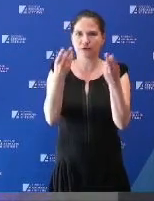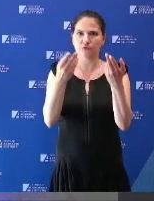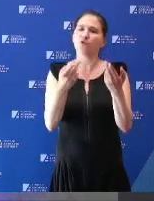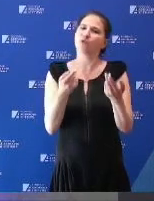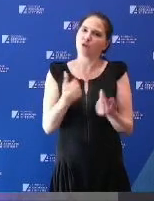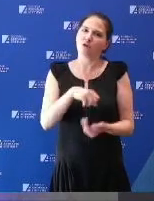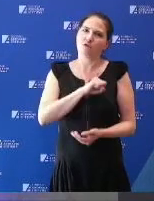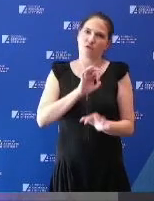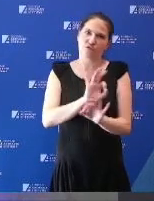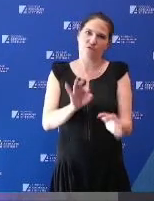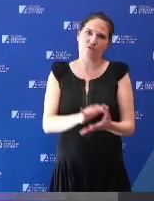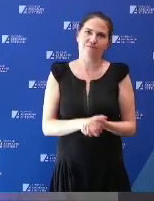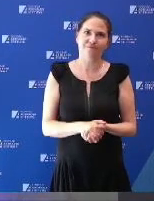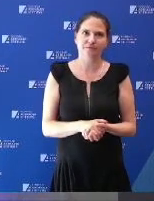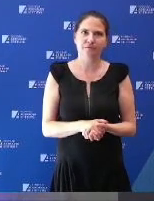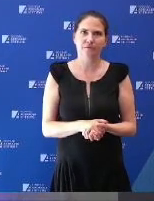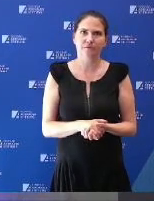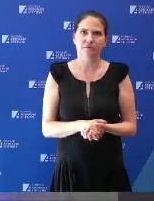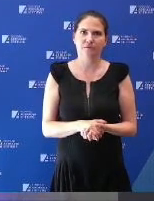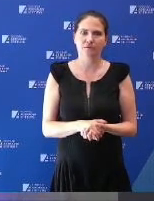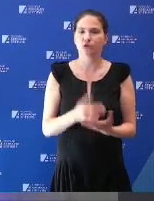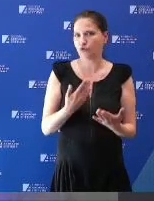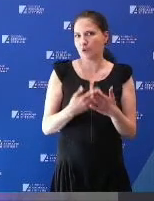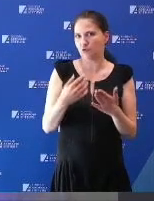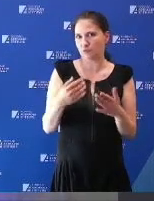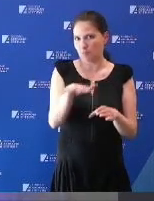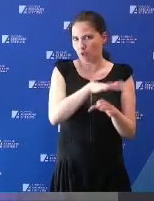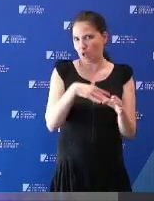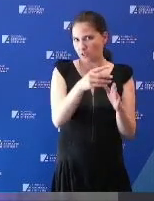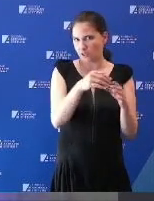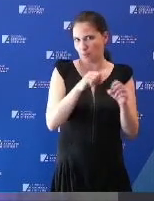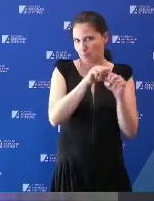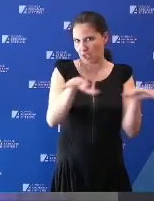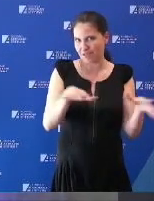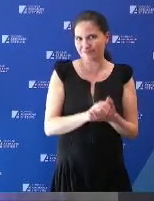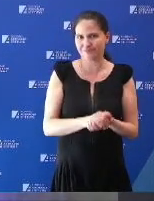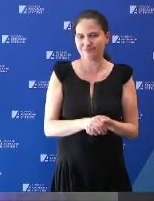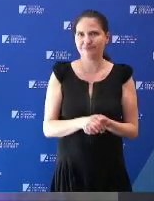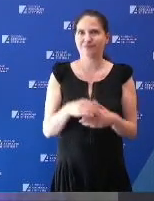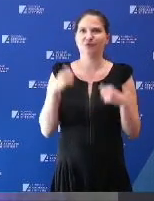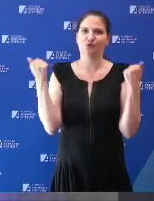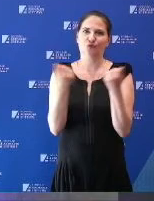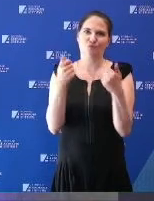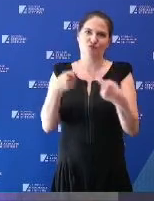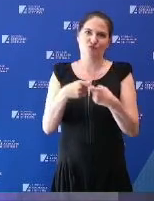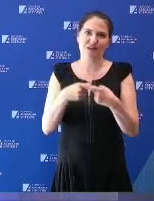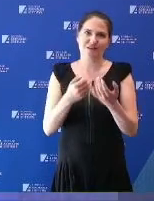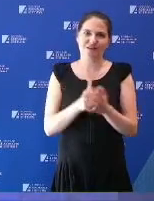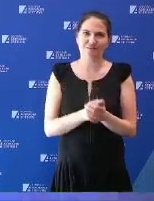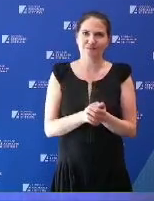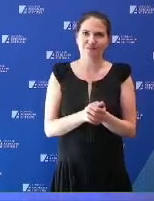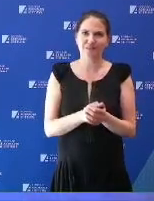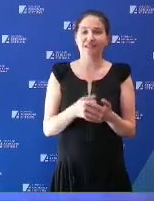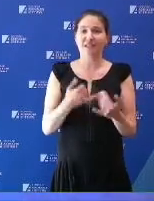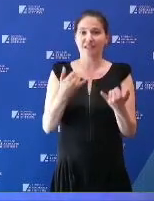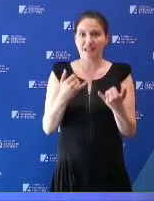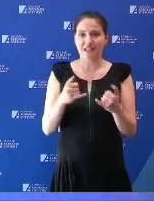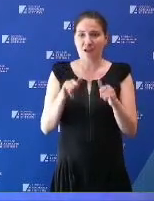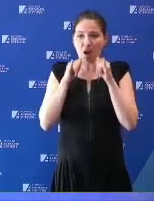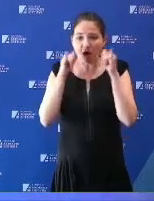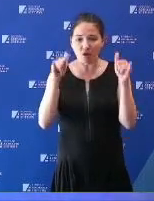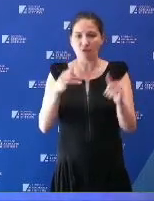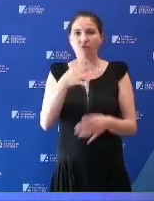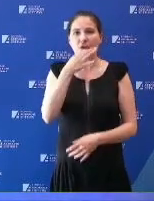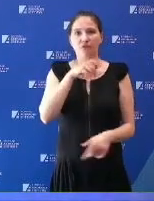kann, beispielsweise in den Medien. Ja. Klingt super spannend und damit auch der Aufruf an alle jungen Menschen, die jetzt